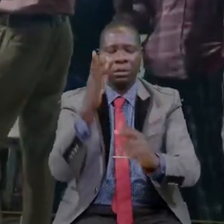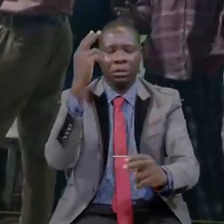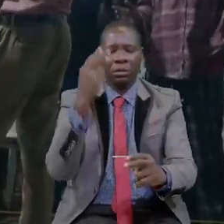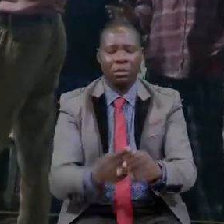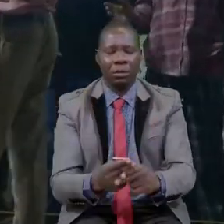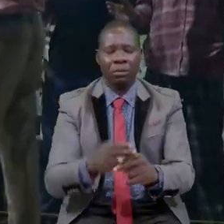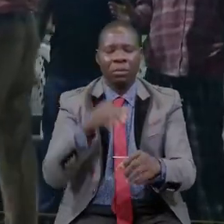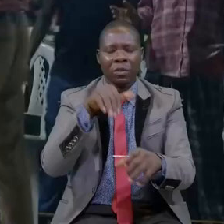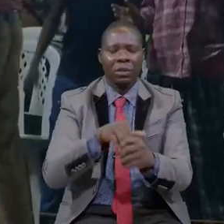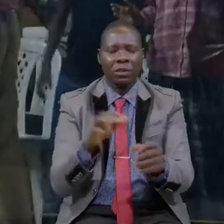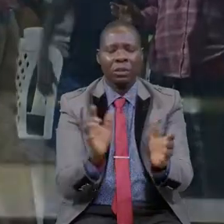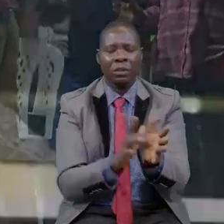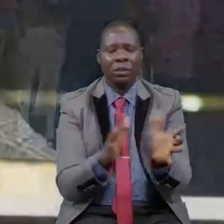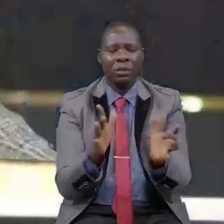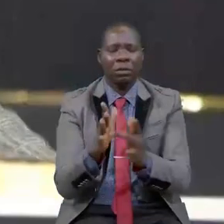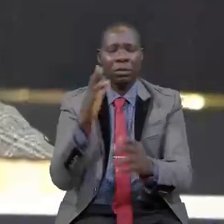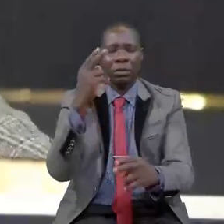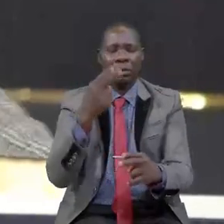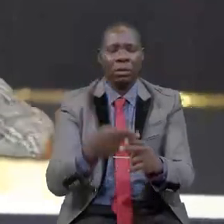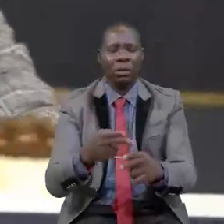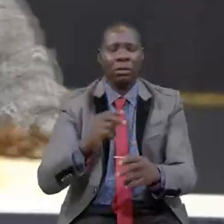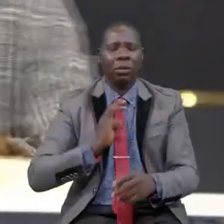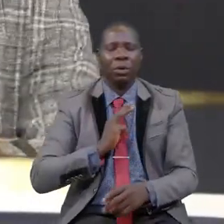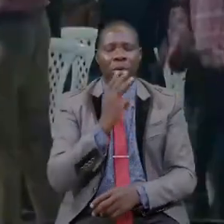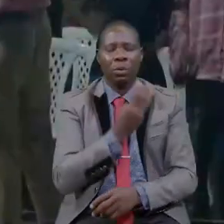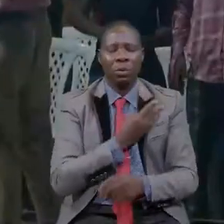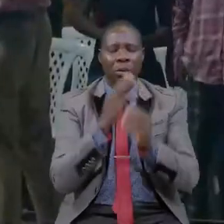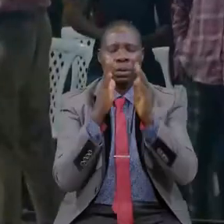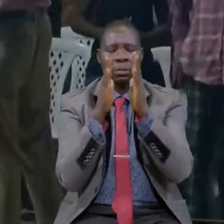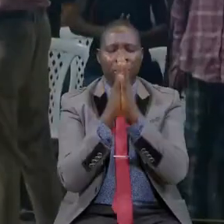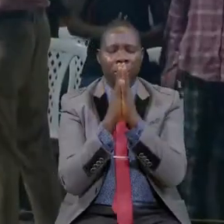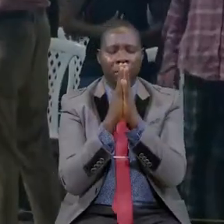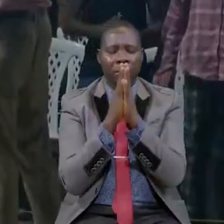Au nom de Jésus, nous prions.